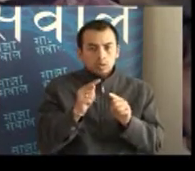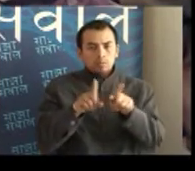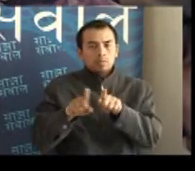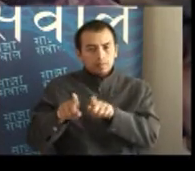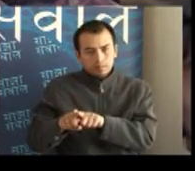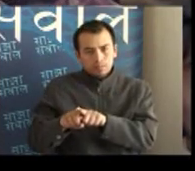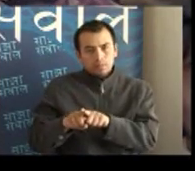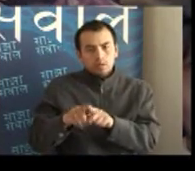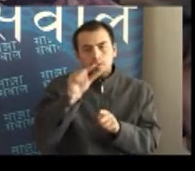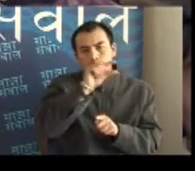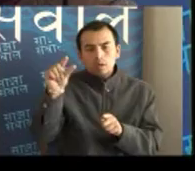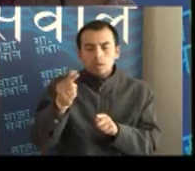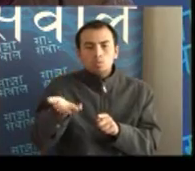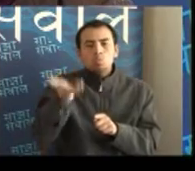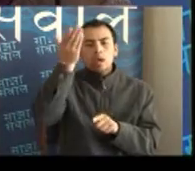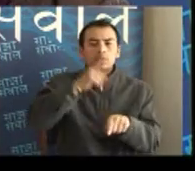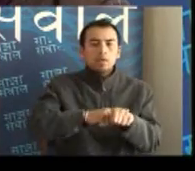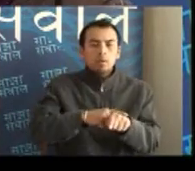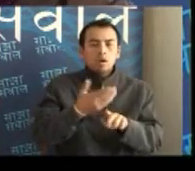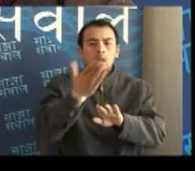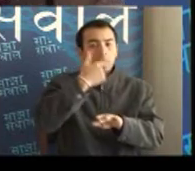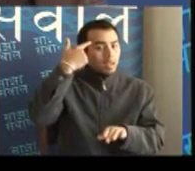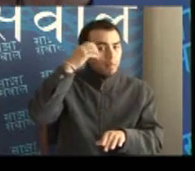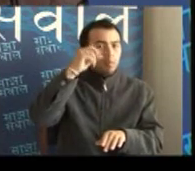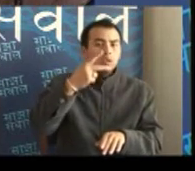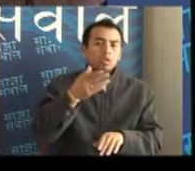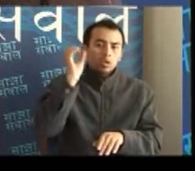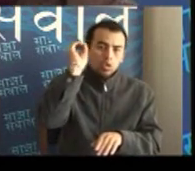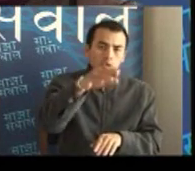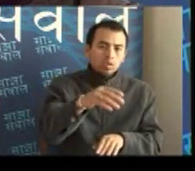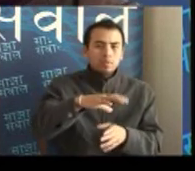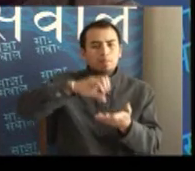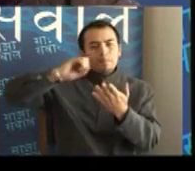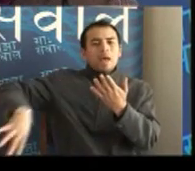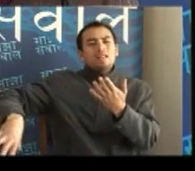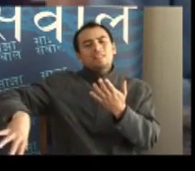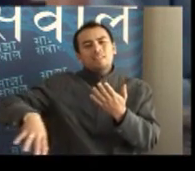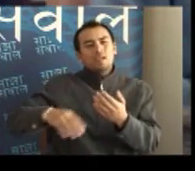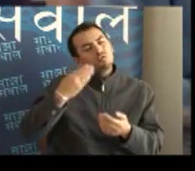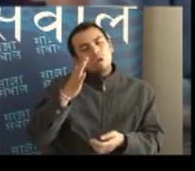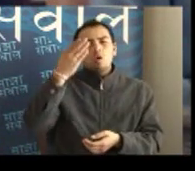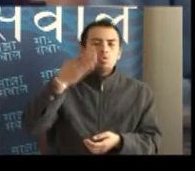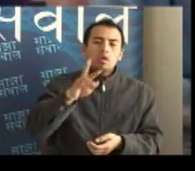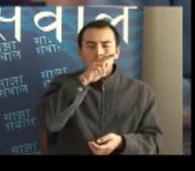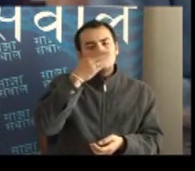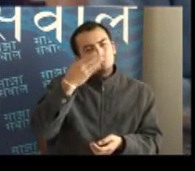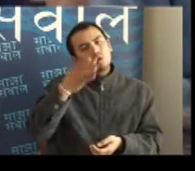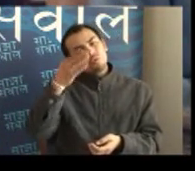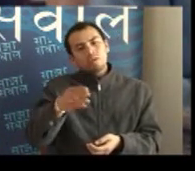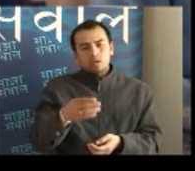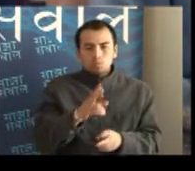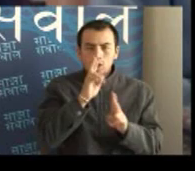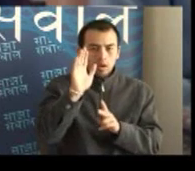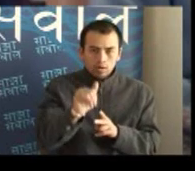पनि विषय उठाउँदाखेरिको अघिल्लो दिन ज्ञापन पत्र बुझायो त्यो अब गइसक्यो डस्टबिनतिर अनि त्यस पछाडि ए हुन्छ हुन्छ भन्नेमा मात्रै जाने